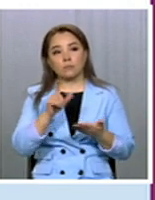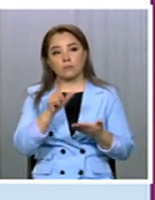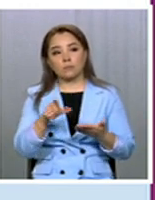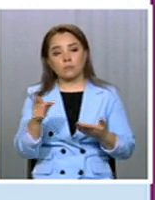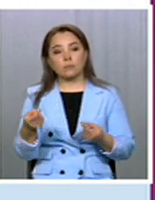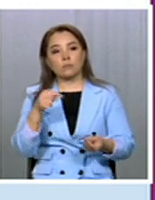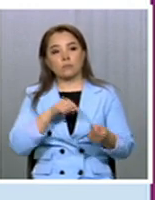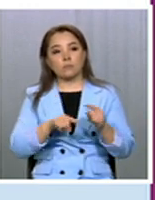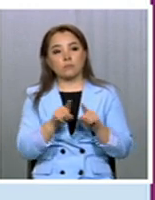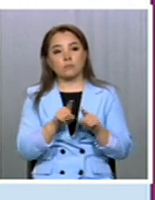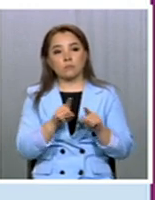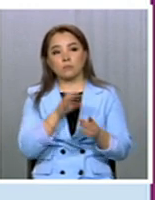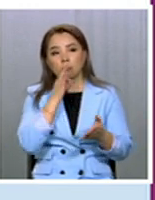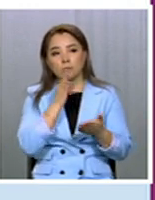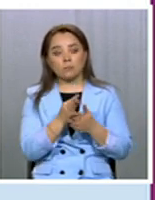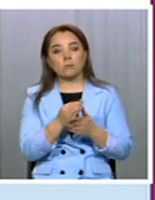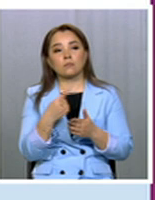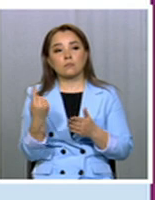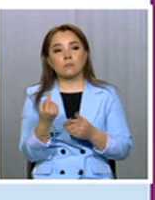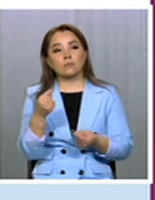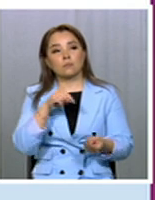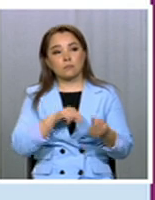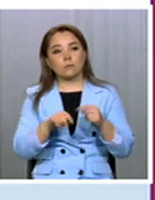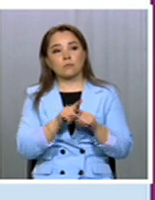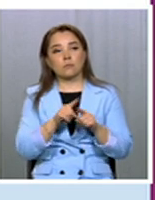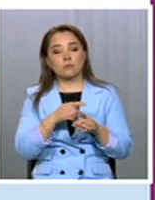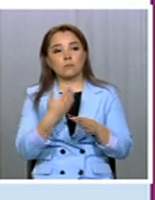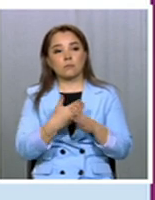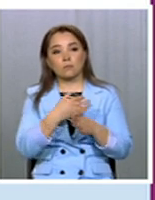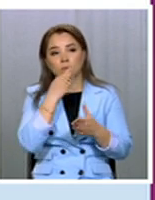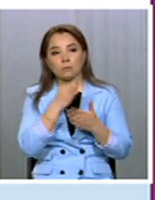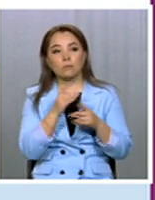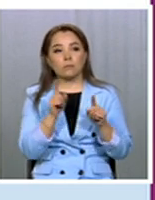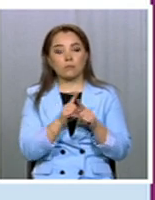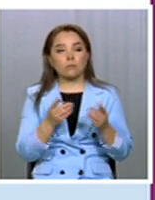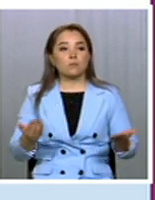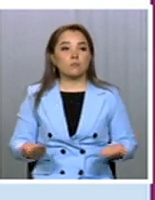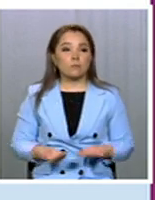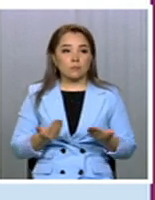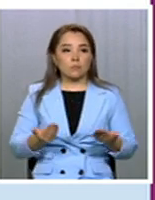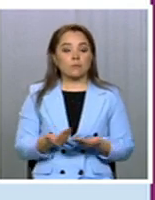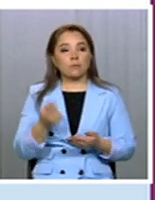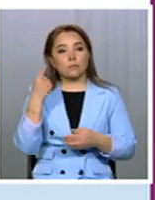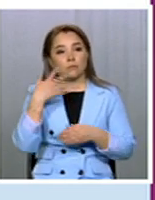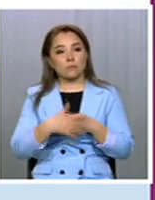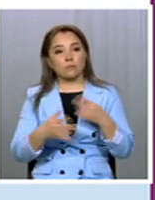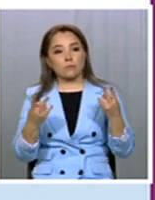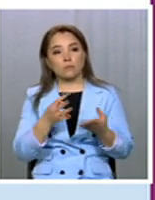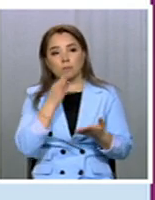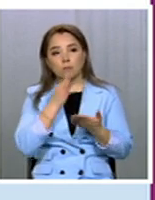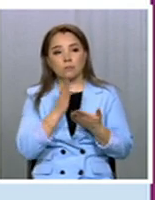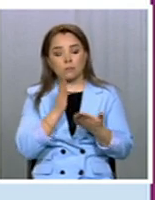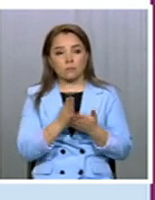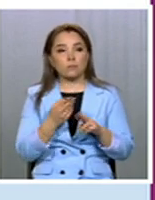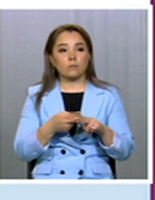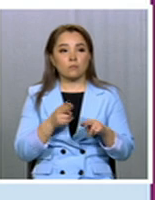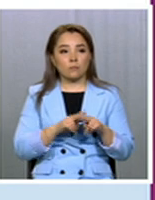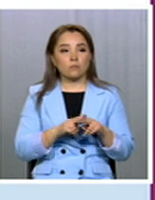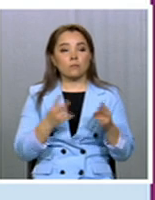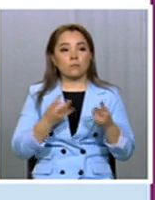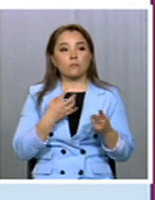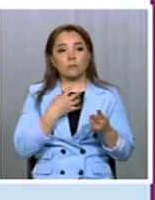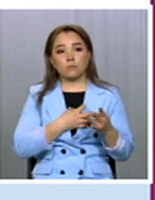бірін-бірі жатсынбай, біріне-бірі арқа сүйеп өмір сүруі керек екендігін түсіне білген. Бұл